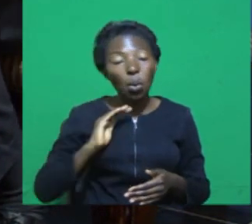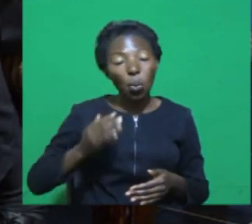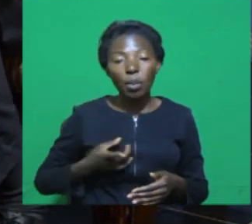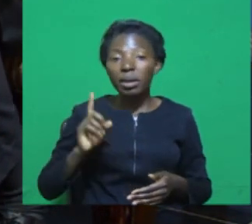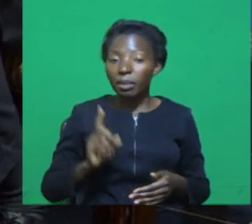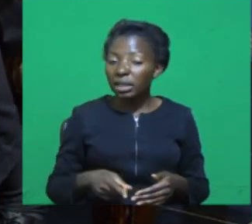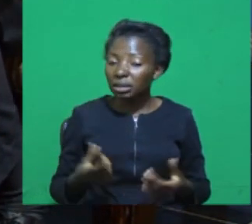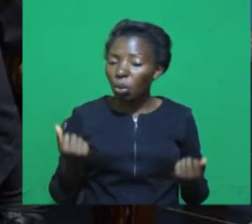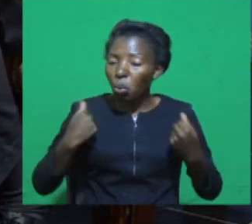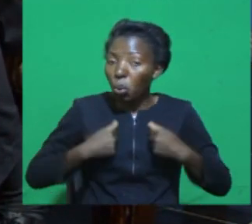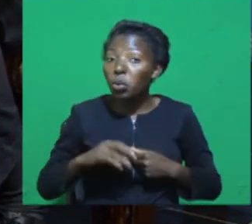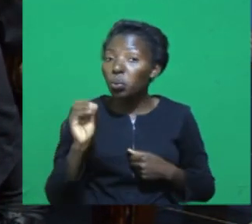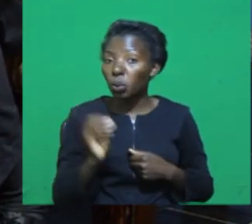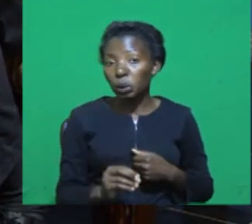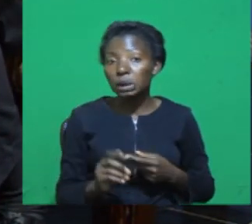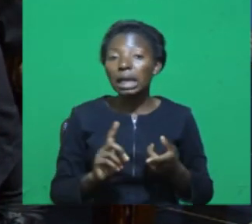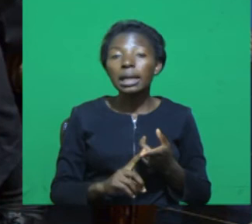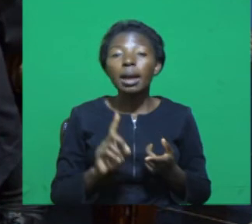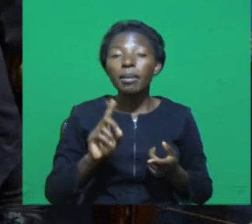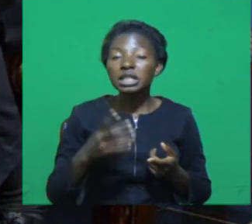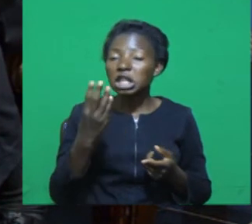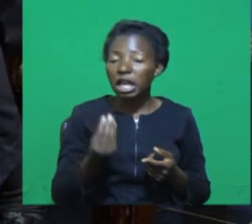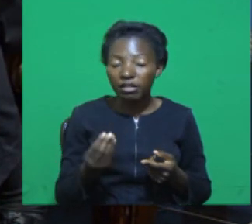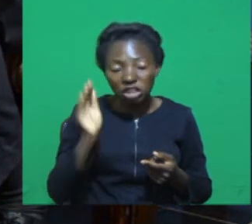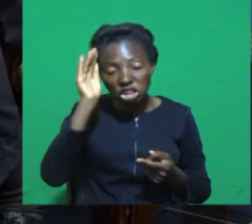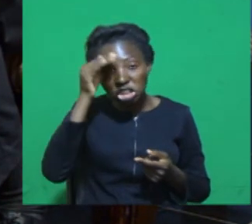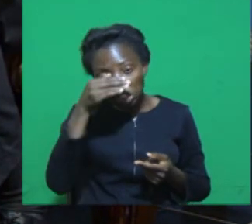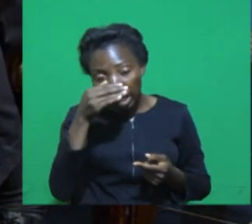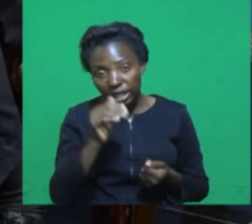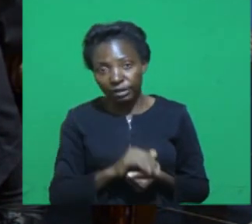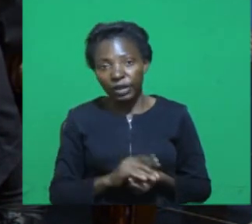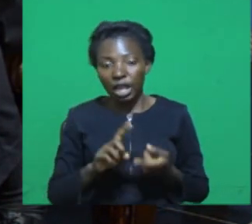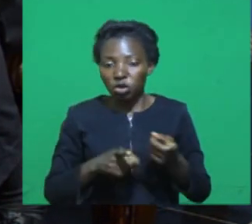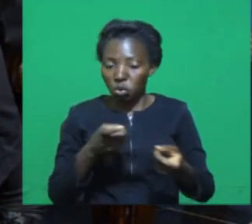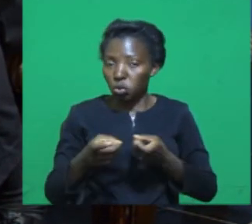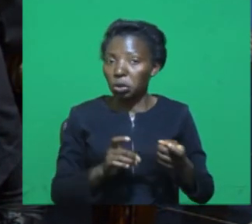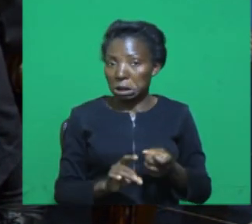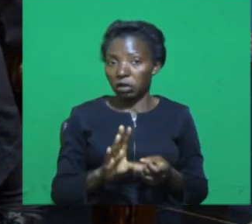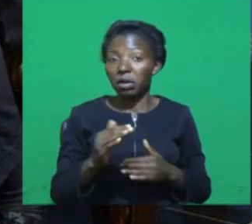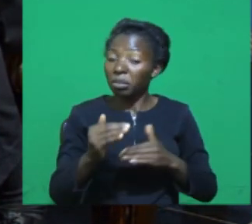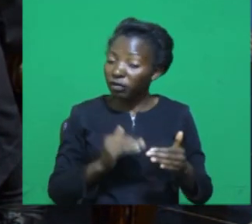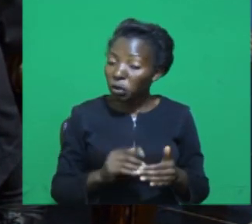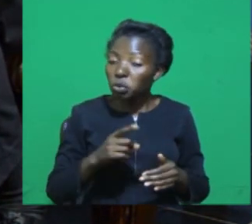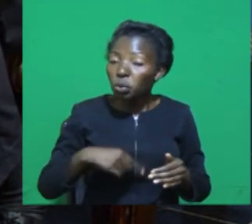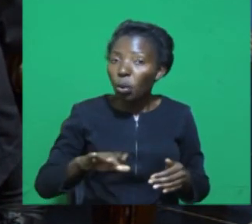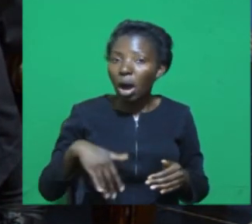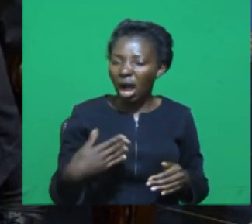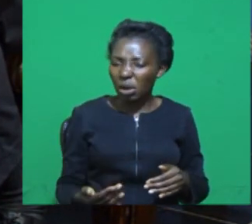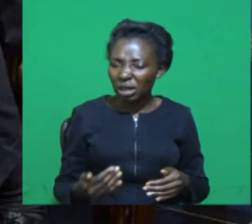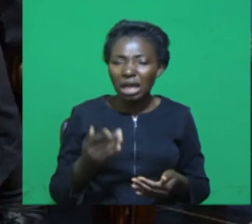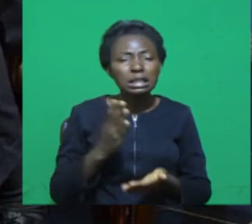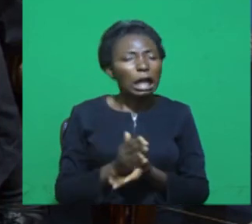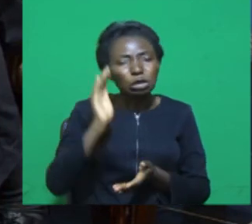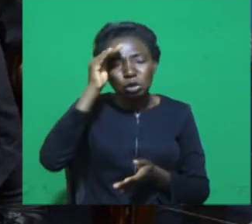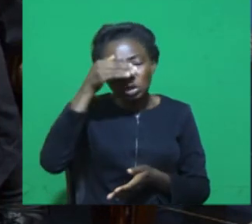avo. Zvikanzi ngavave nekunyara nekuzvidzora. Hani mazona kuti asati abuda mumba iva munhu